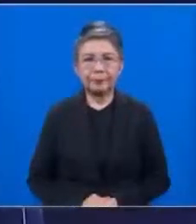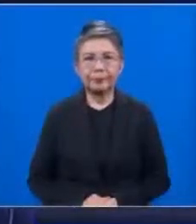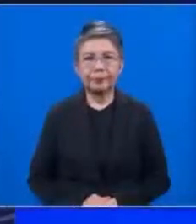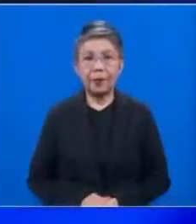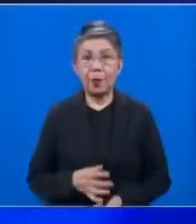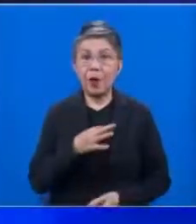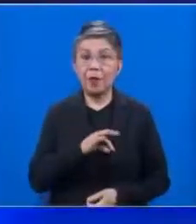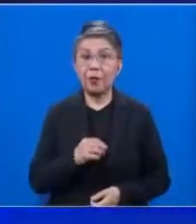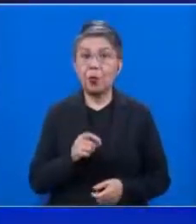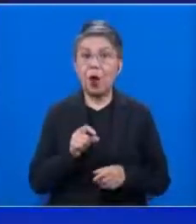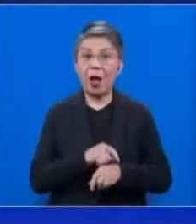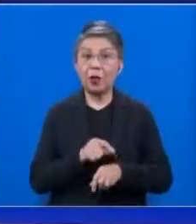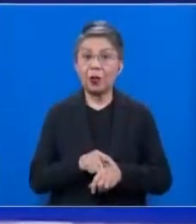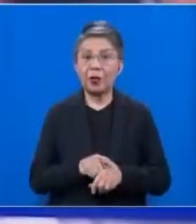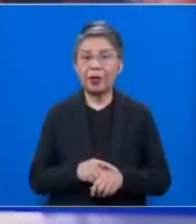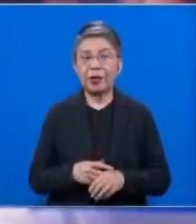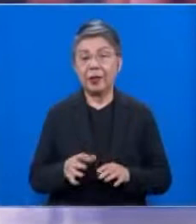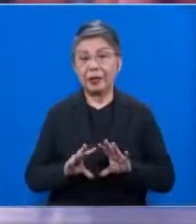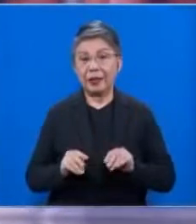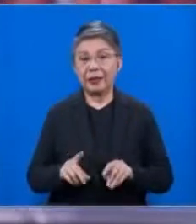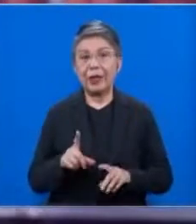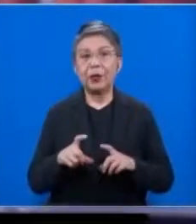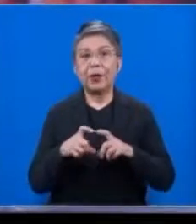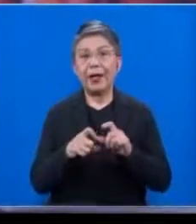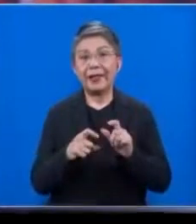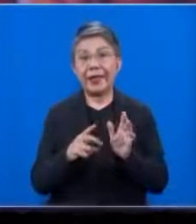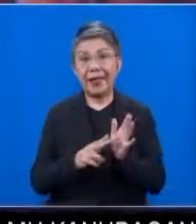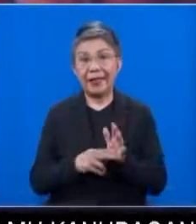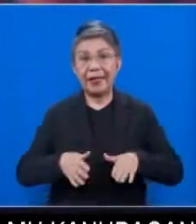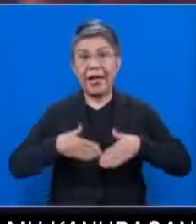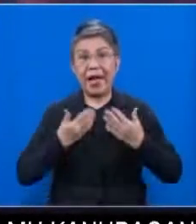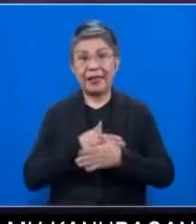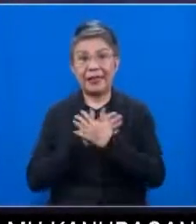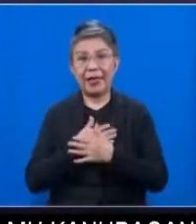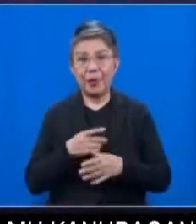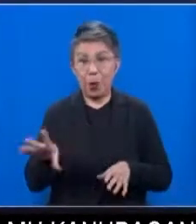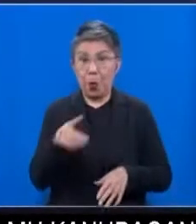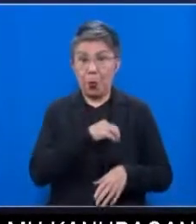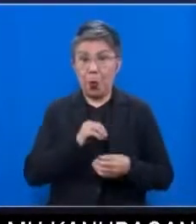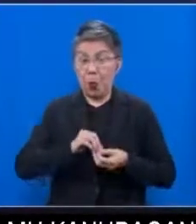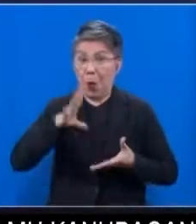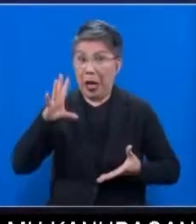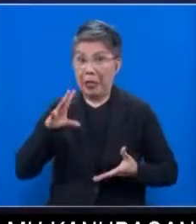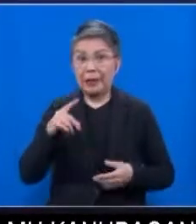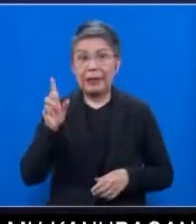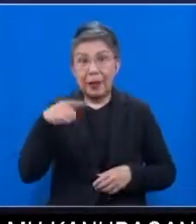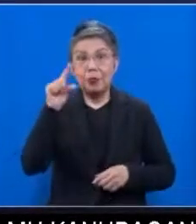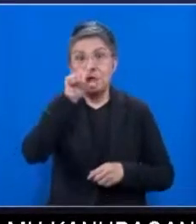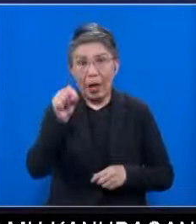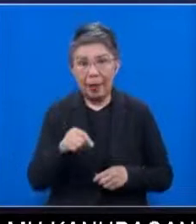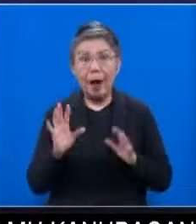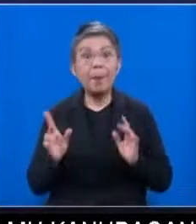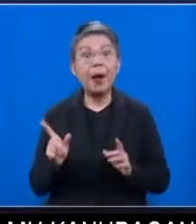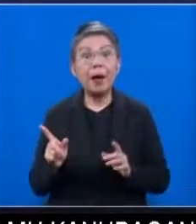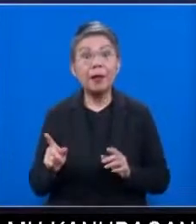Manfaatkan waktu luang di luar jam dinas, seorang pegawai Dinas Kelautan dan Perikanan Aceh meraup cuan tambahan jutaan rupiah setiap bulan